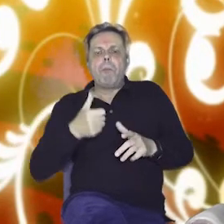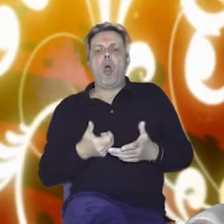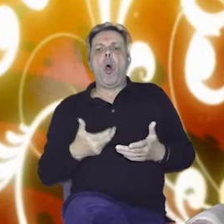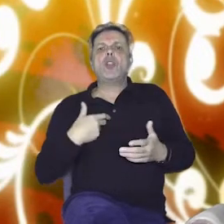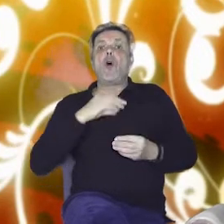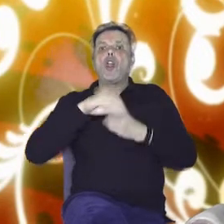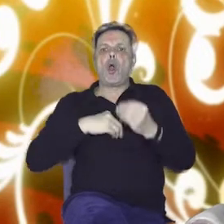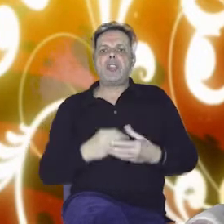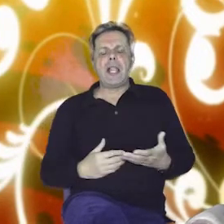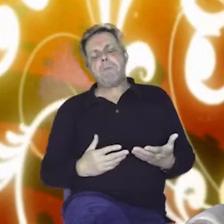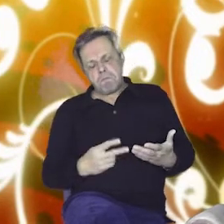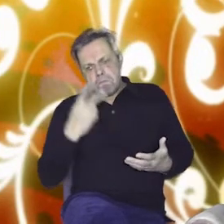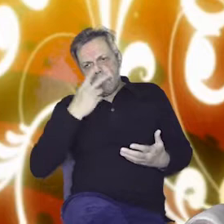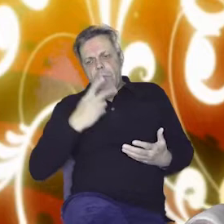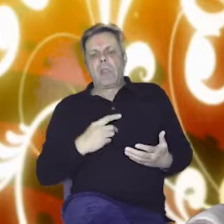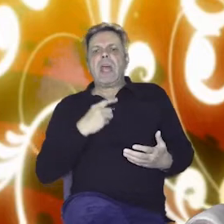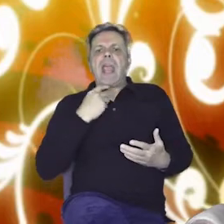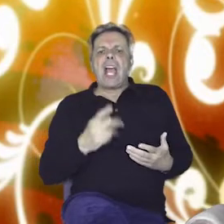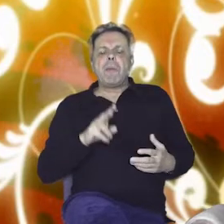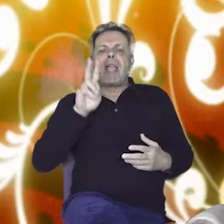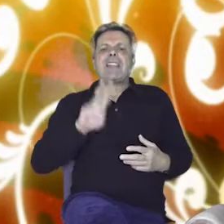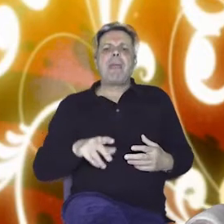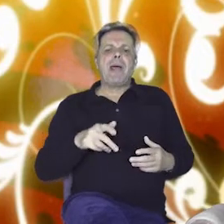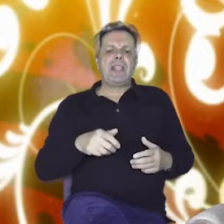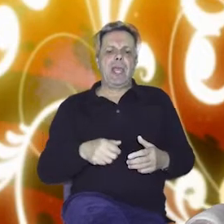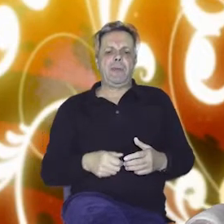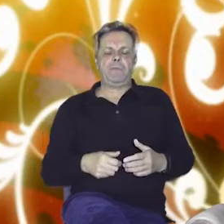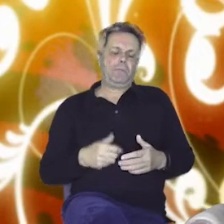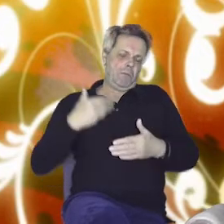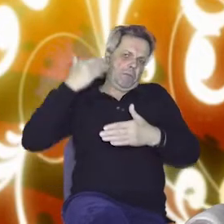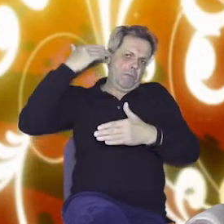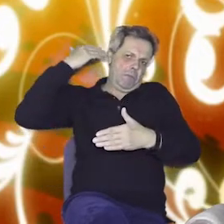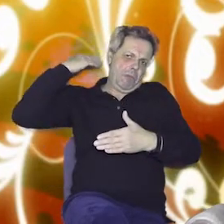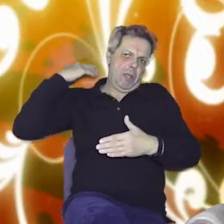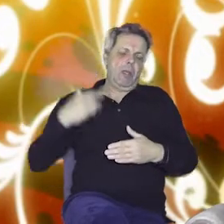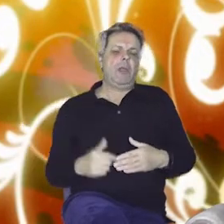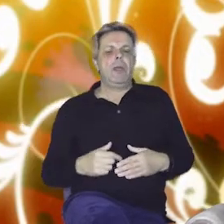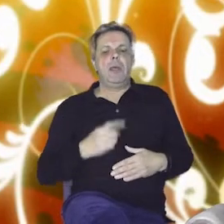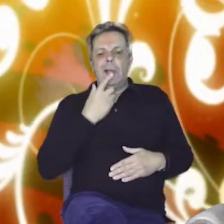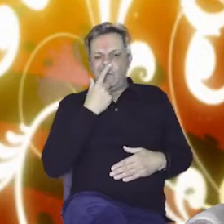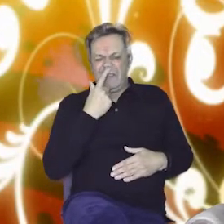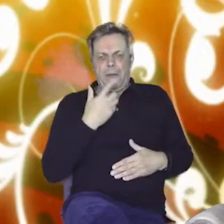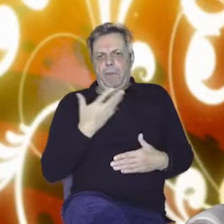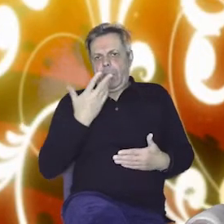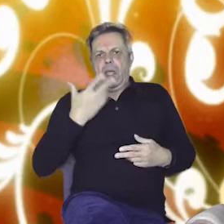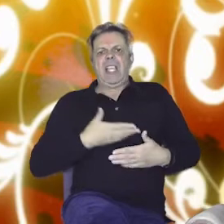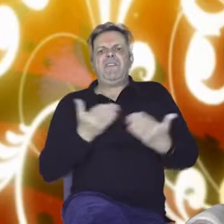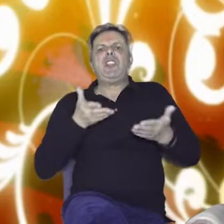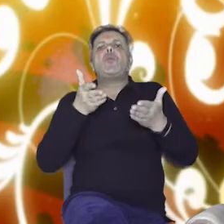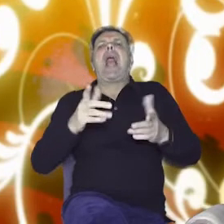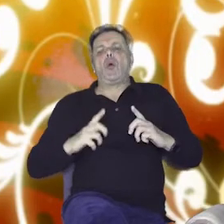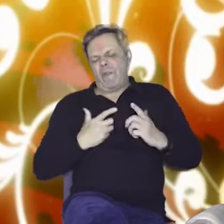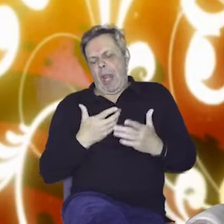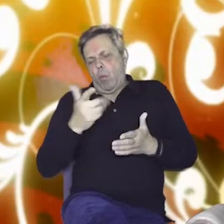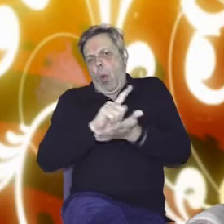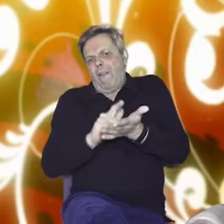kažem da kad imate taj poor background na neki način, jer su svi u to vrijeme tako živjeli, i